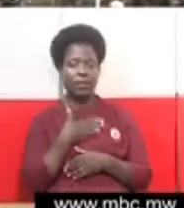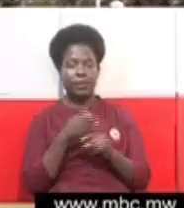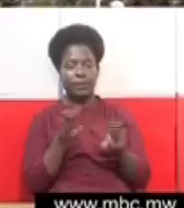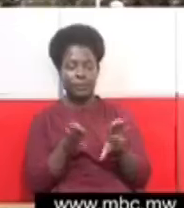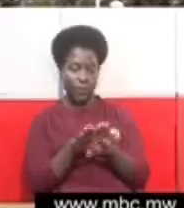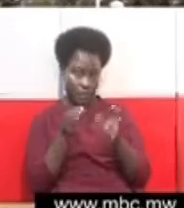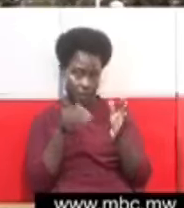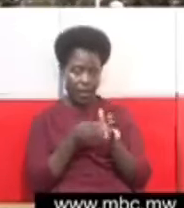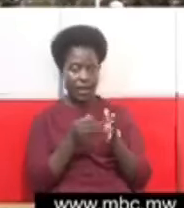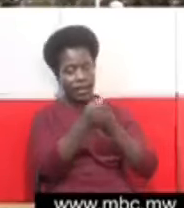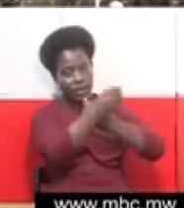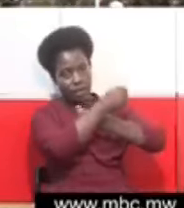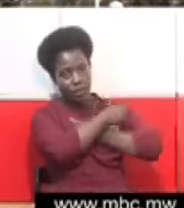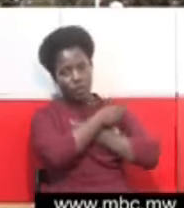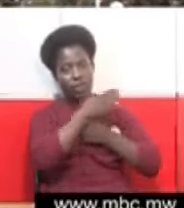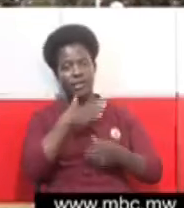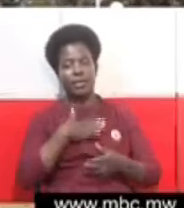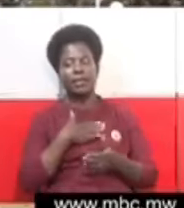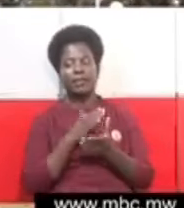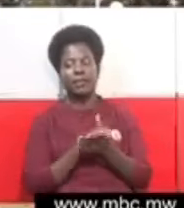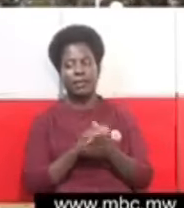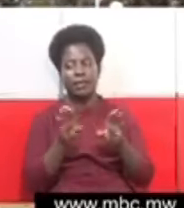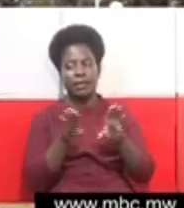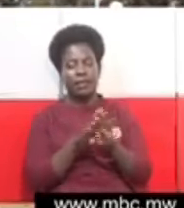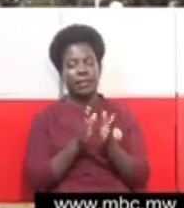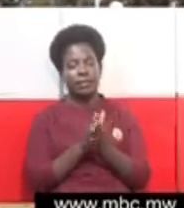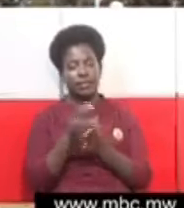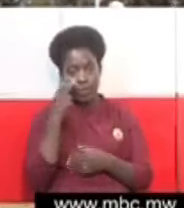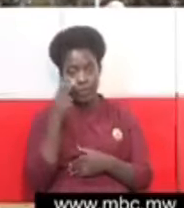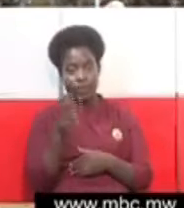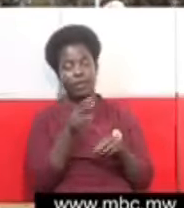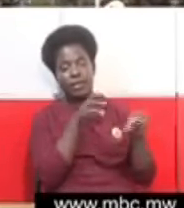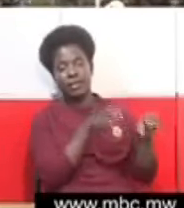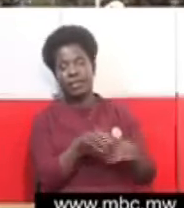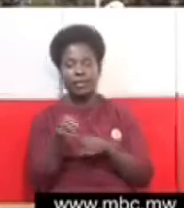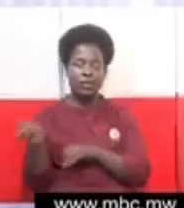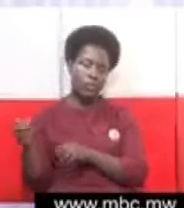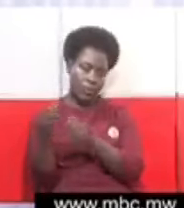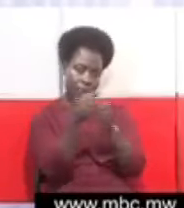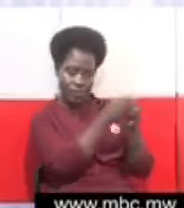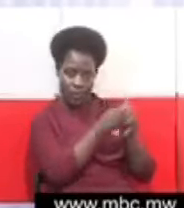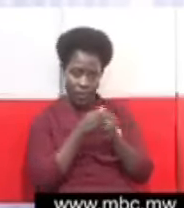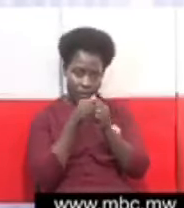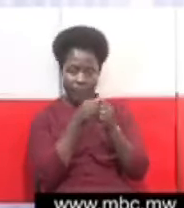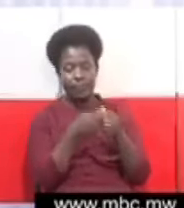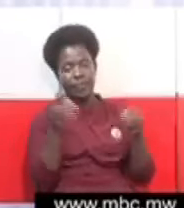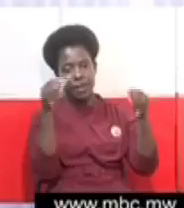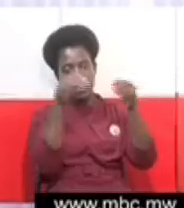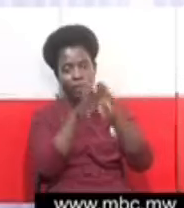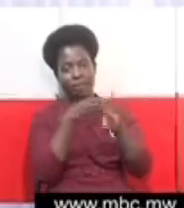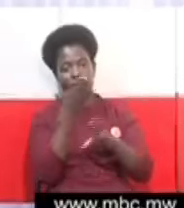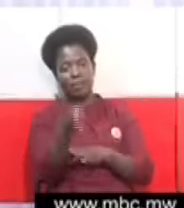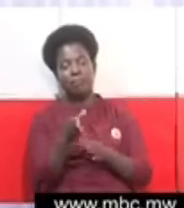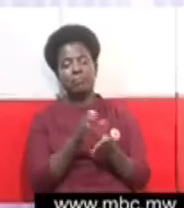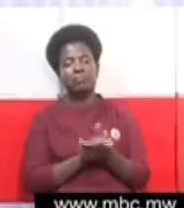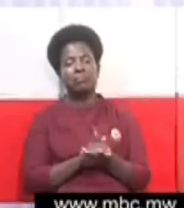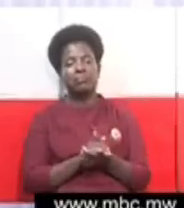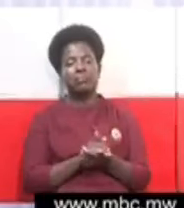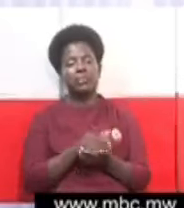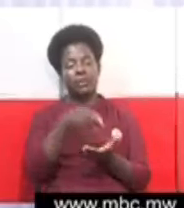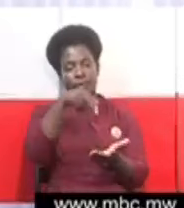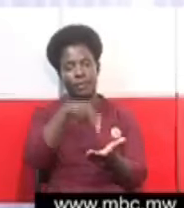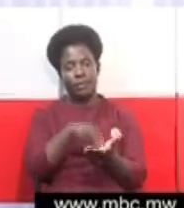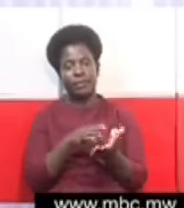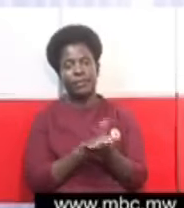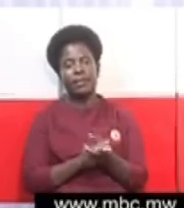komanso chikondi chathu poyang'anira zinthu pamodzi. Pamwambo unthumwi ya papa m'maiko a Malawi,